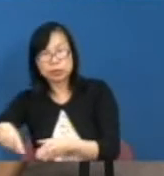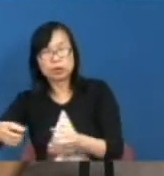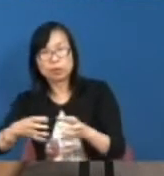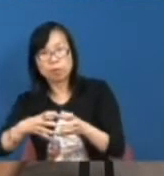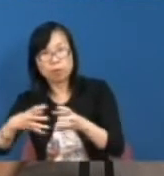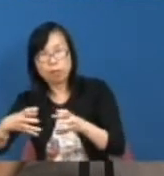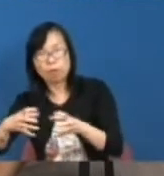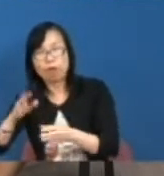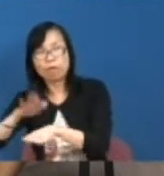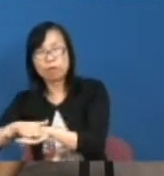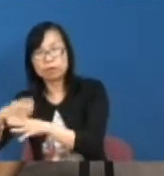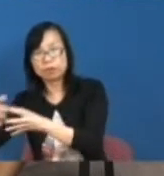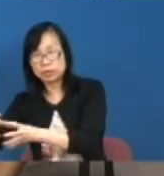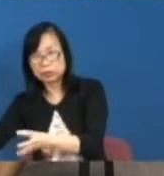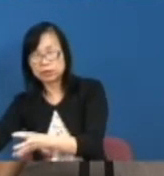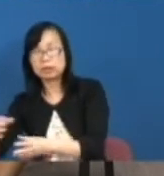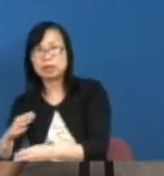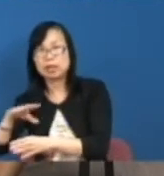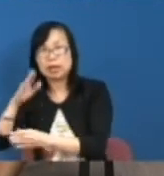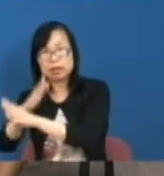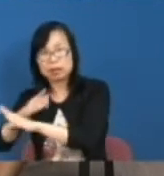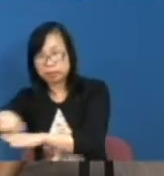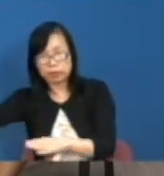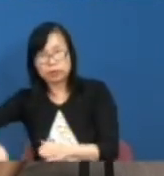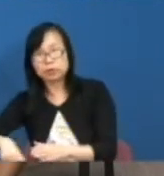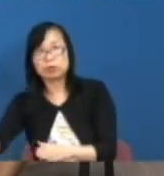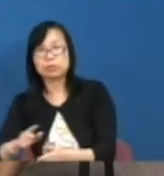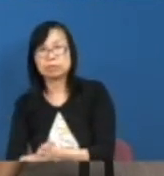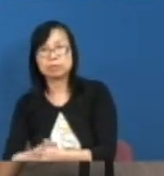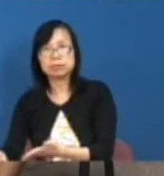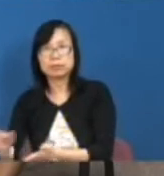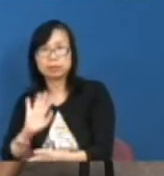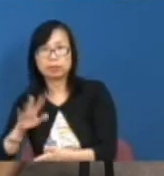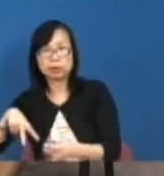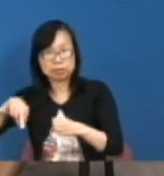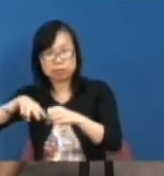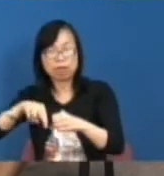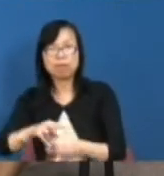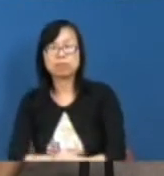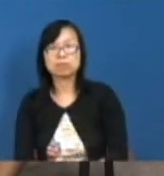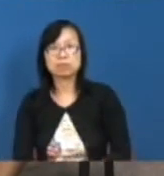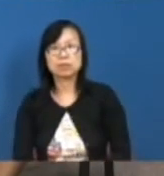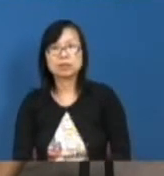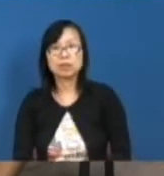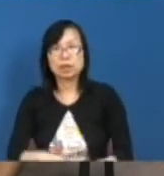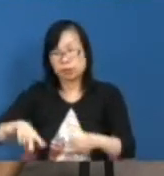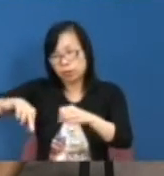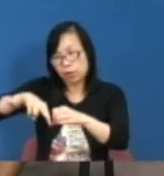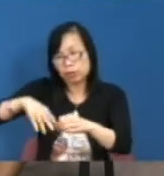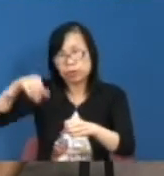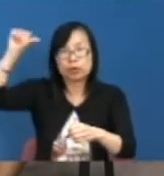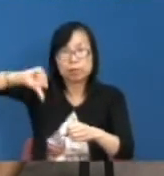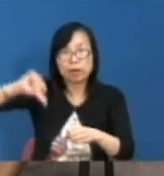輸波啫？係冇可能輸波噶嘛，係咪啊？人哋話喂，你快啲開波，喂，開波輸咗點